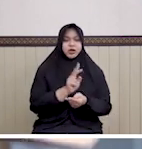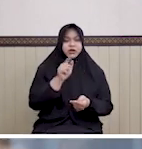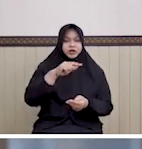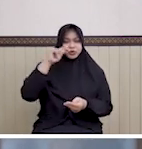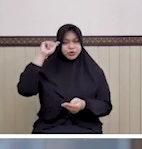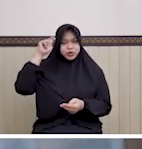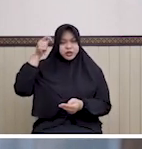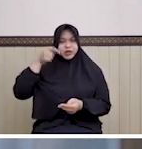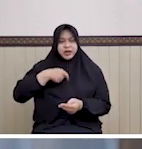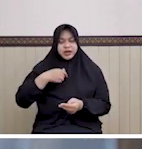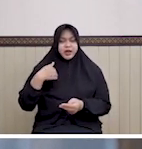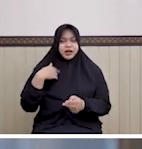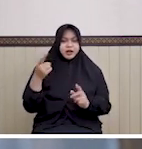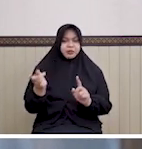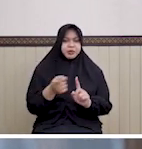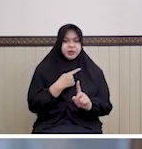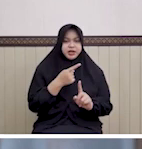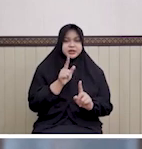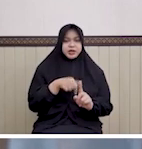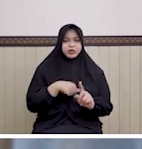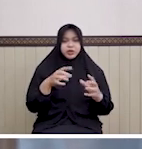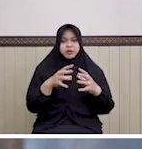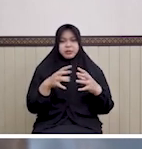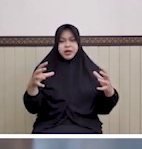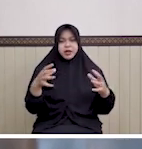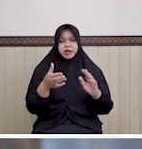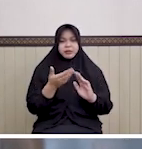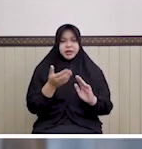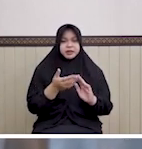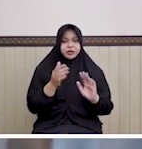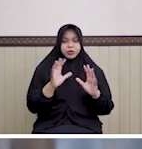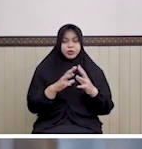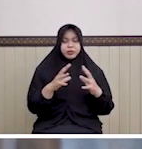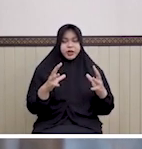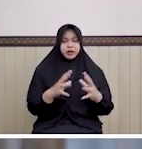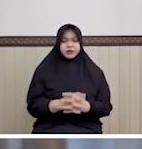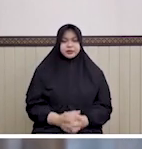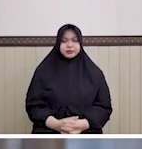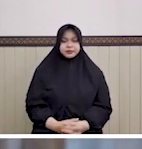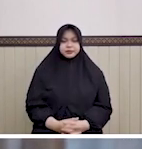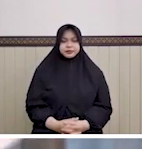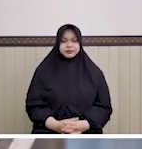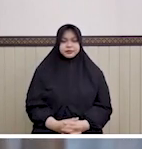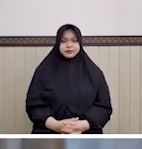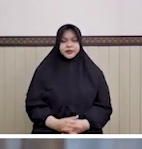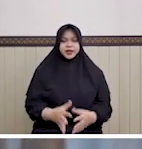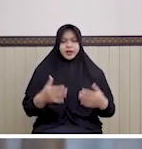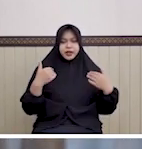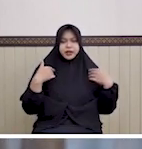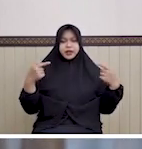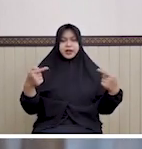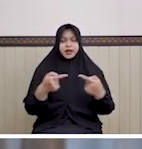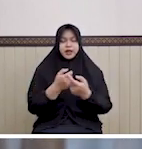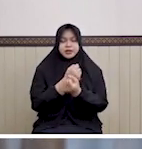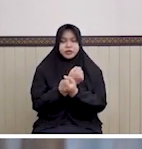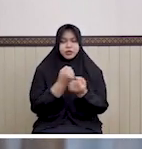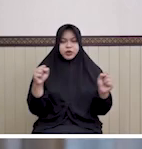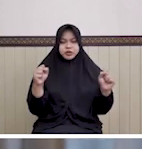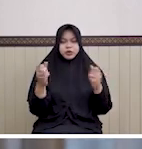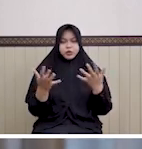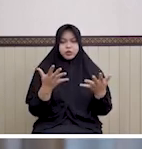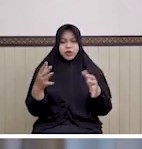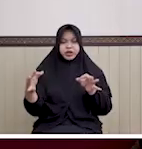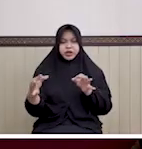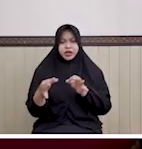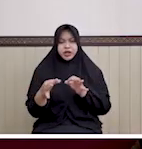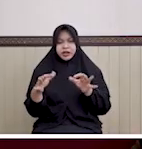sadap maksa Alya tetapi yang lebih banyak gitu pelecehan nya sebenarnya jadi tekanan relasi kuasa yang mungkin karena